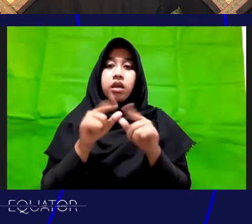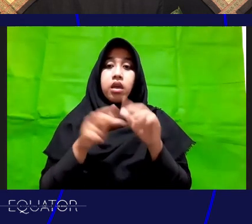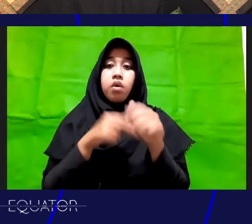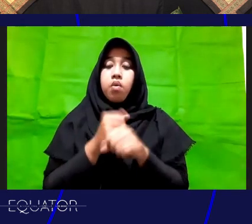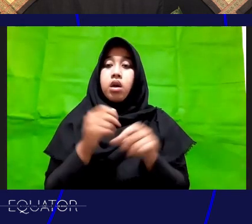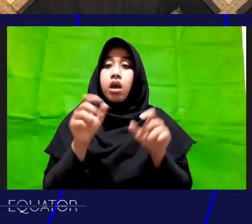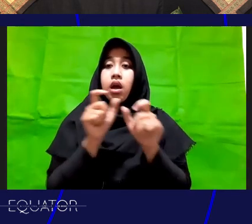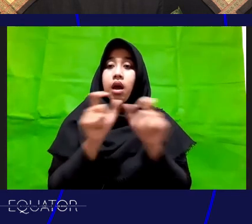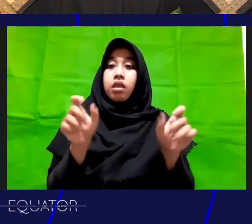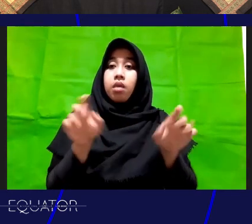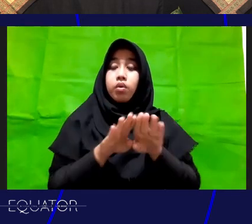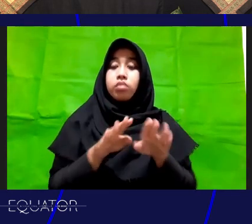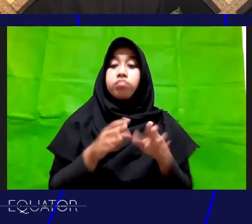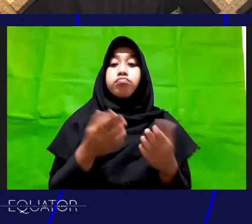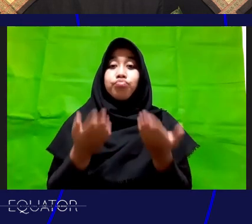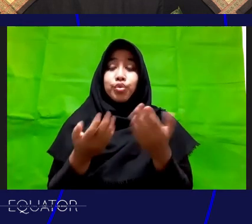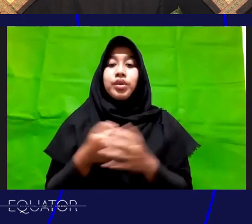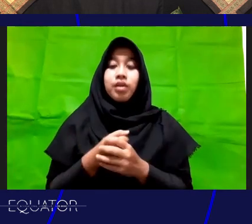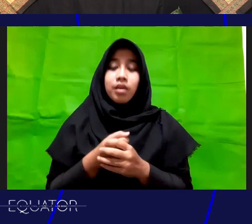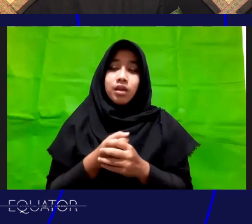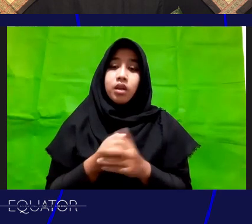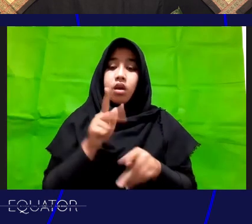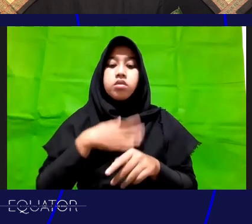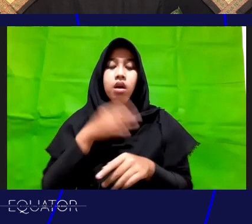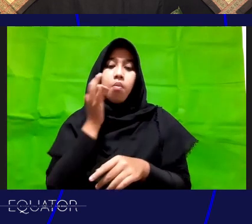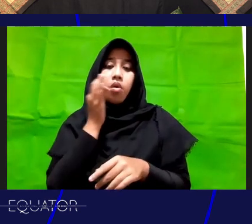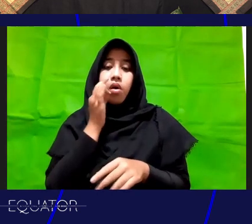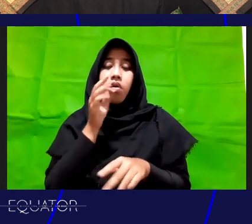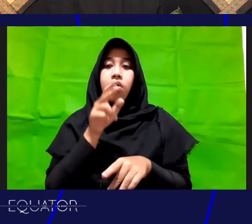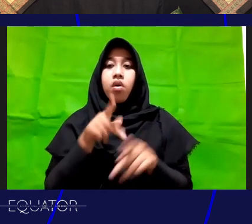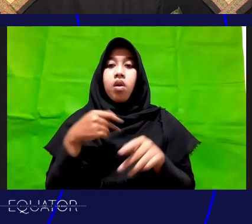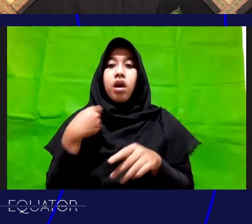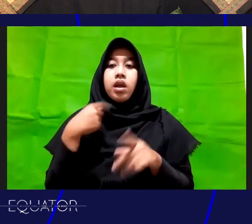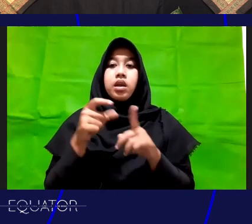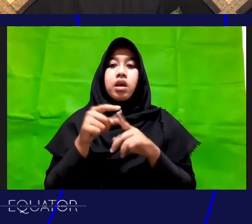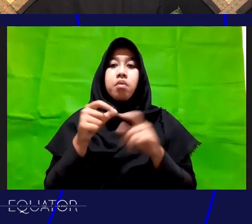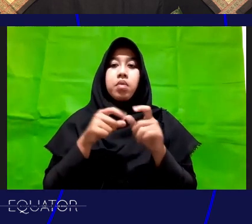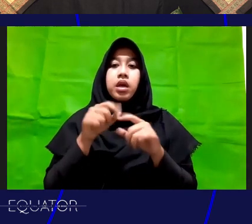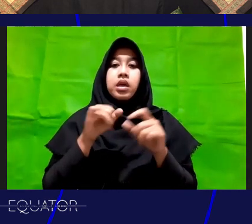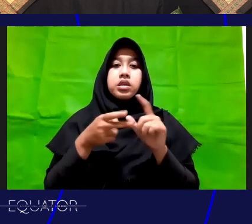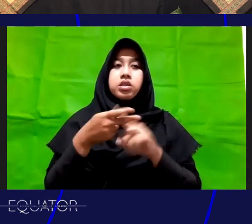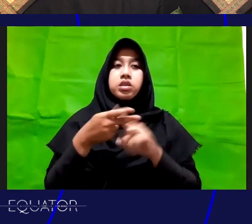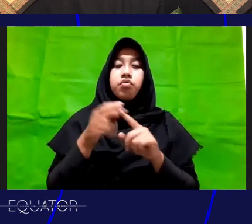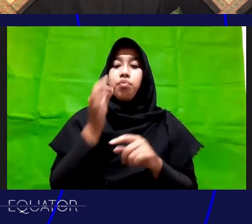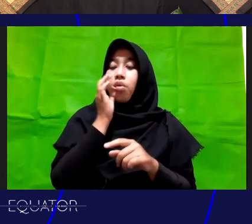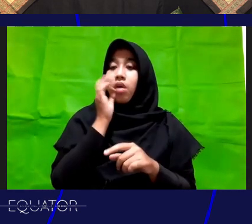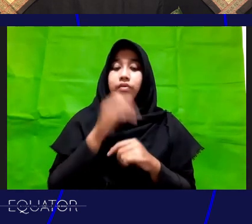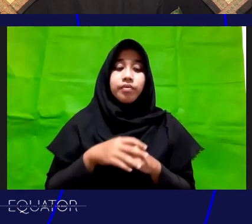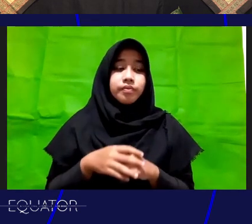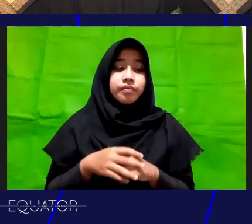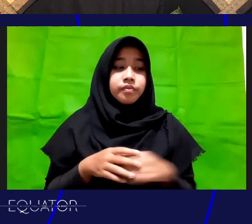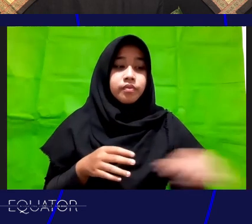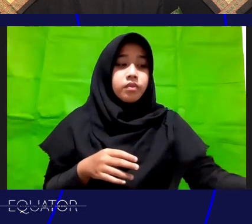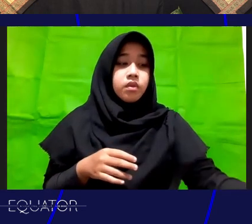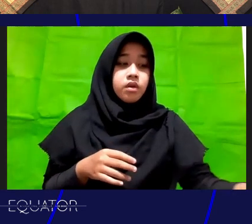Ya mungkin kalau saya mohon maaf kalau agak depresif ya, lagi depresif sih gara-gara lockdown.